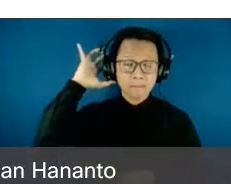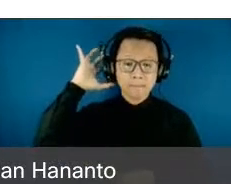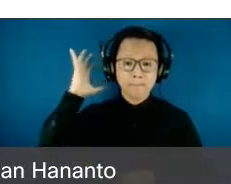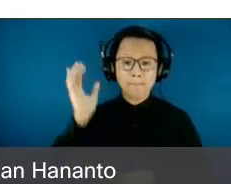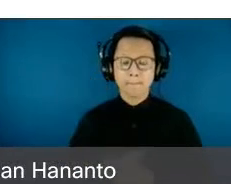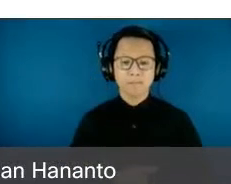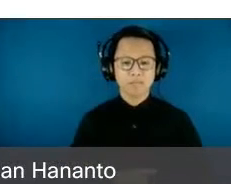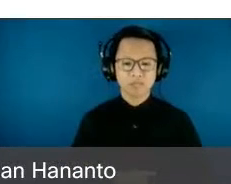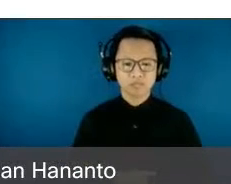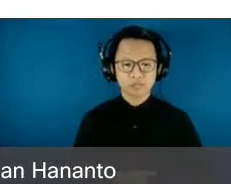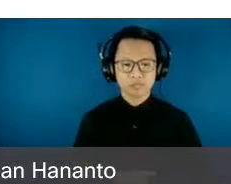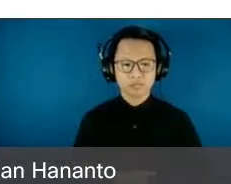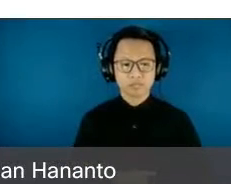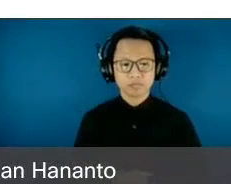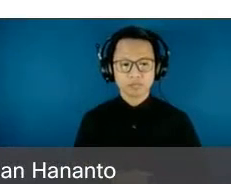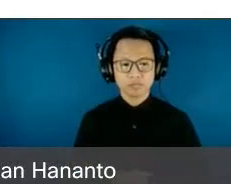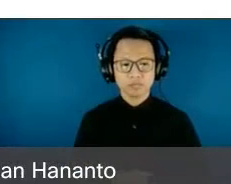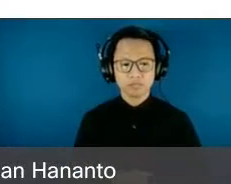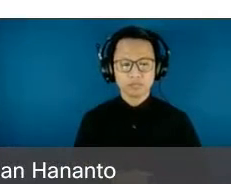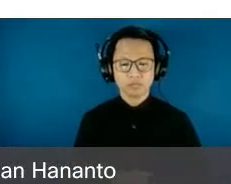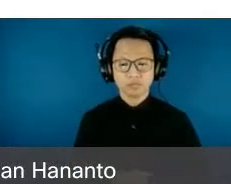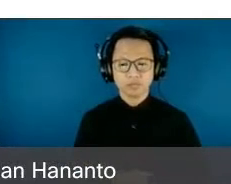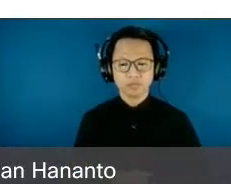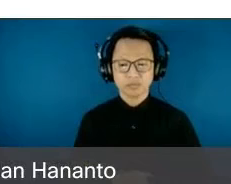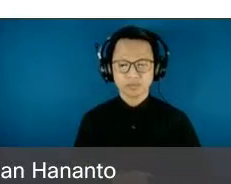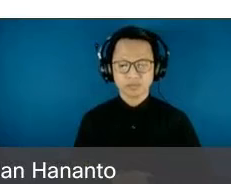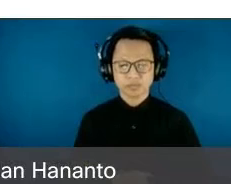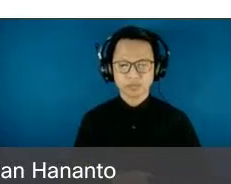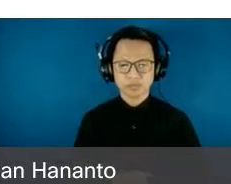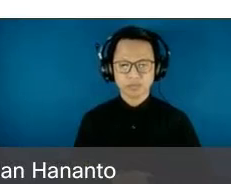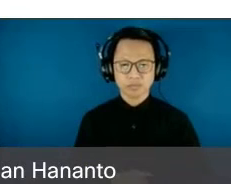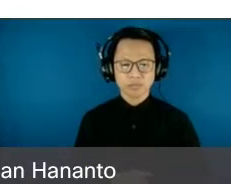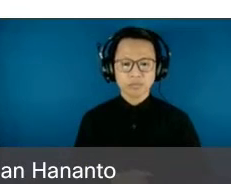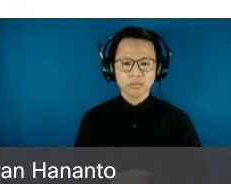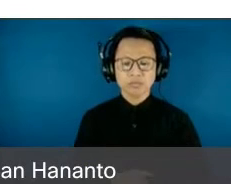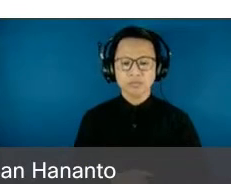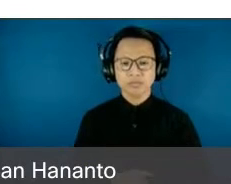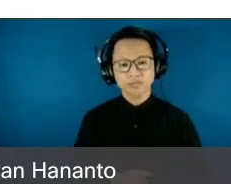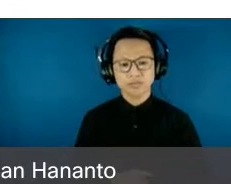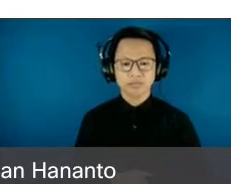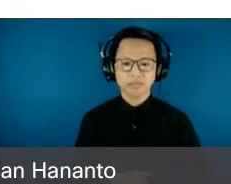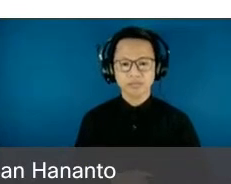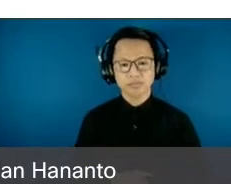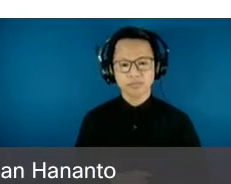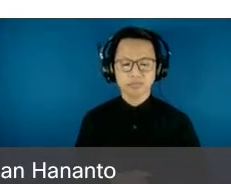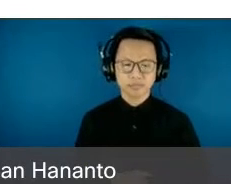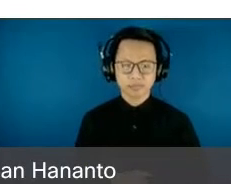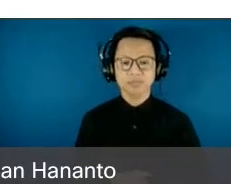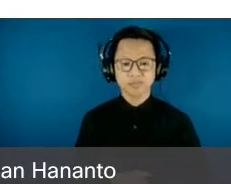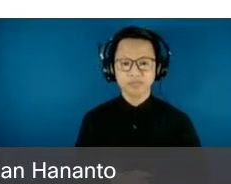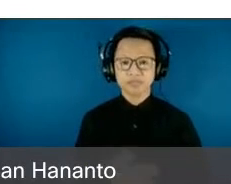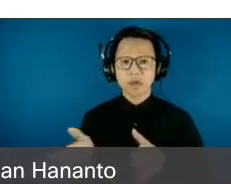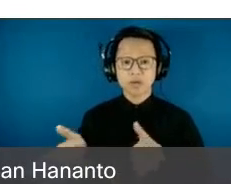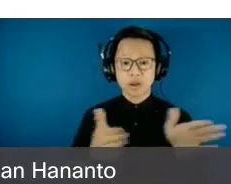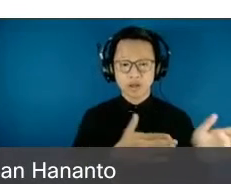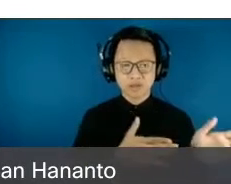Papa will explain, this is a story, a lesson learned of WIN Project, a collaborative approach for a more inclusive workplace. Yeah. Next slide,